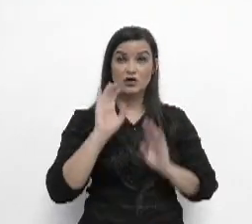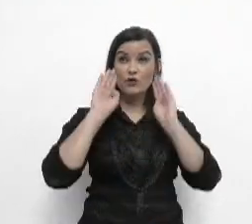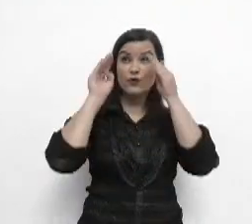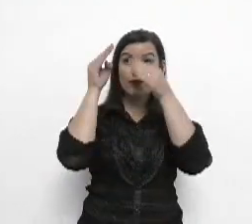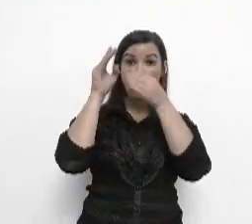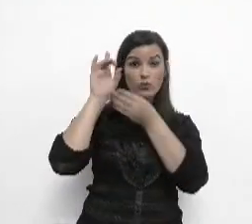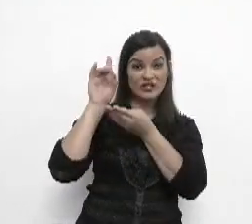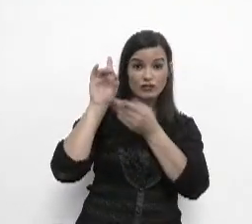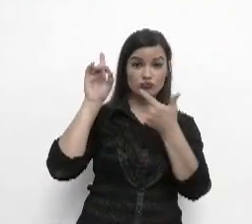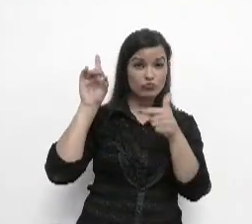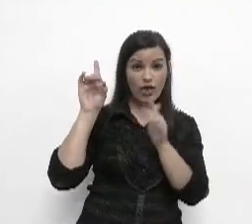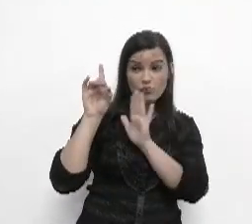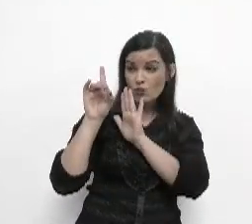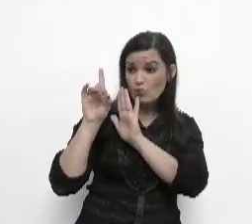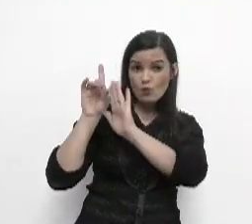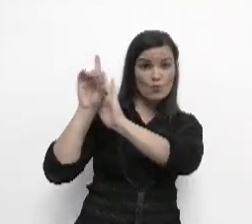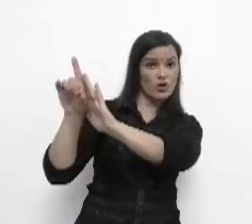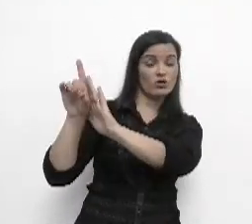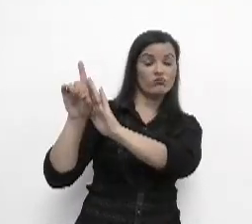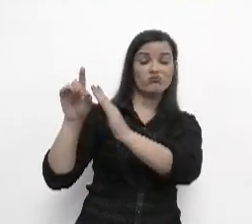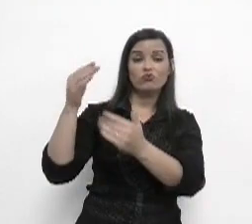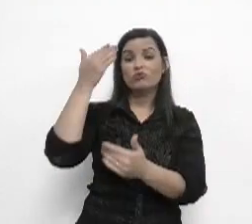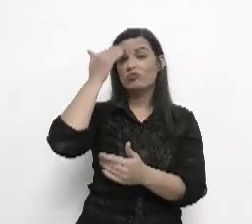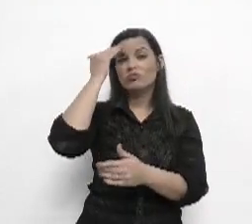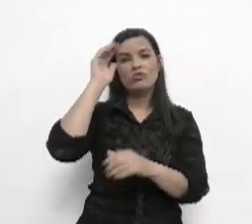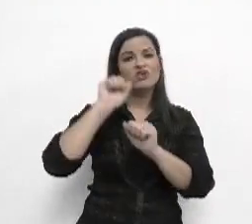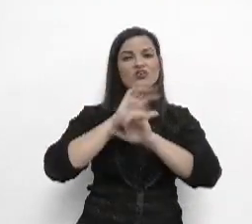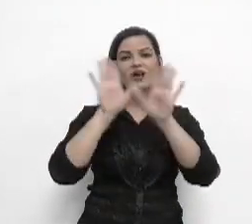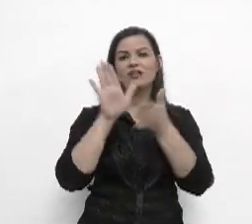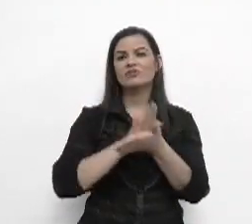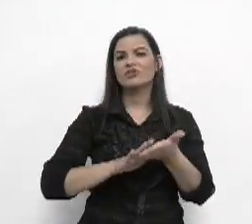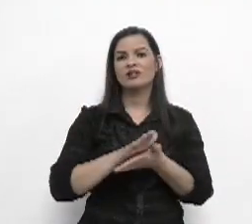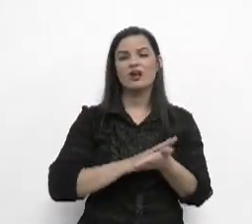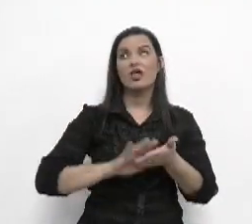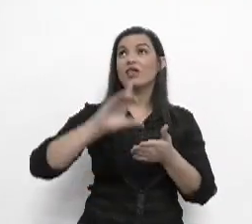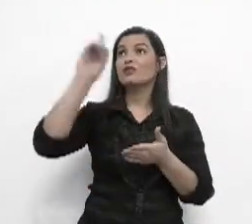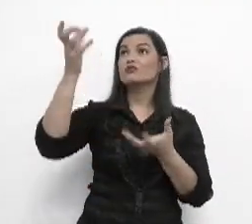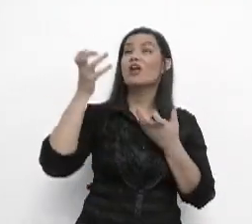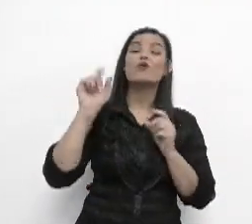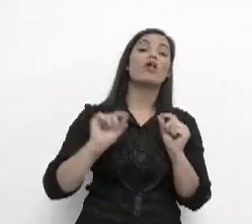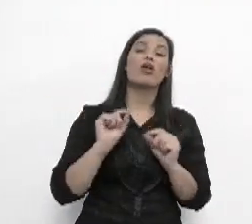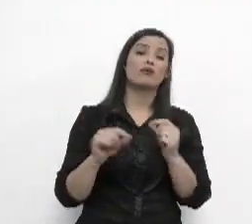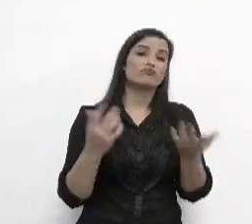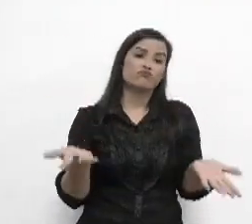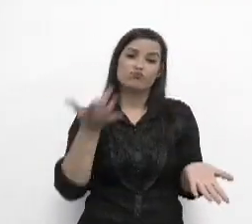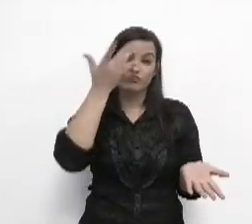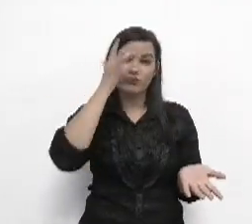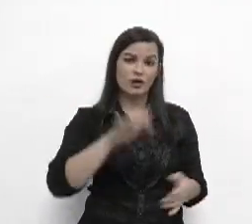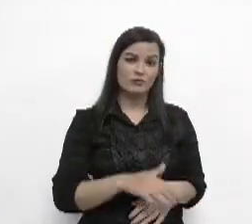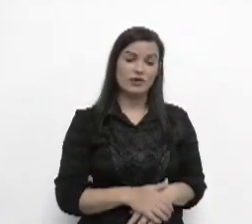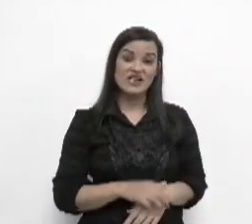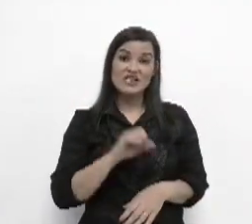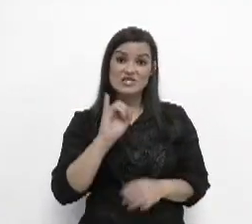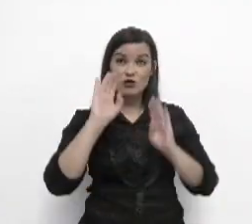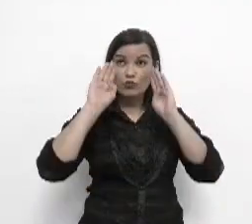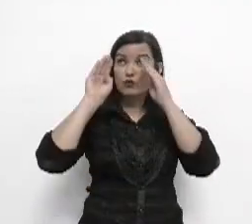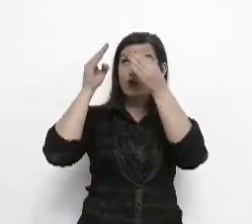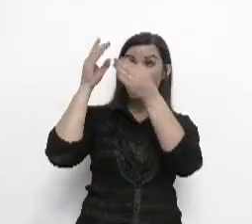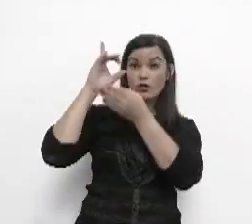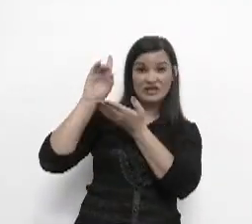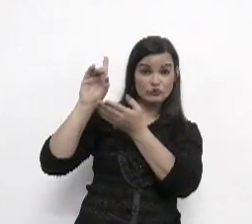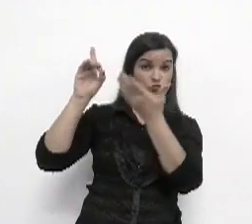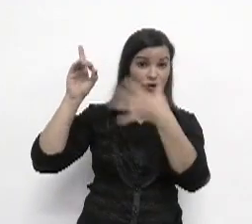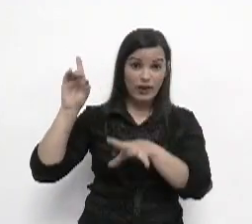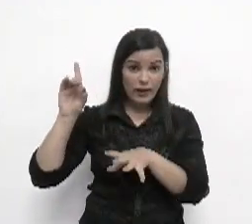em Deus, nós não poderemos entender aquilo que Deus quer de nós. 우리가 하나님께 집중하지 아니하면 하나님이 원하심을 알 수 없습니다. Se nós não focamos em Deus, nós